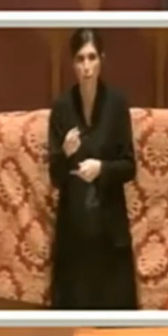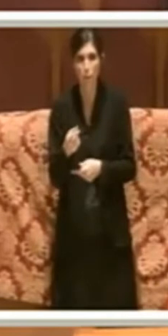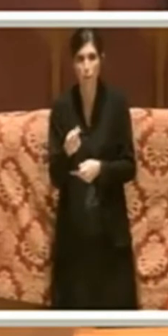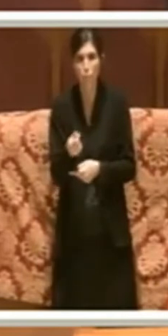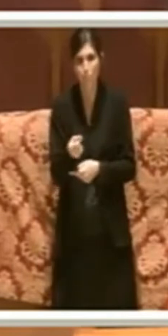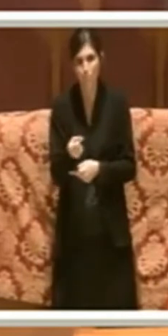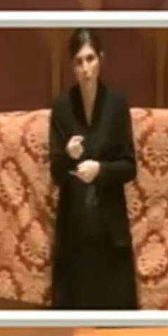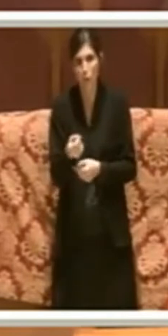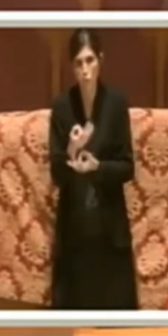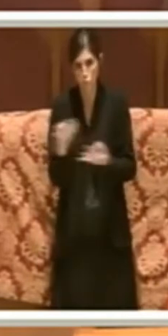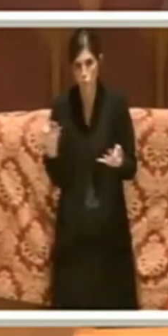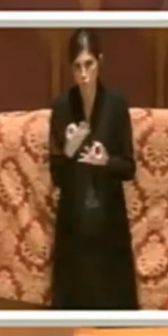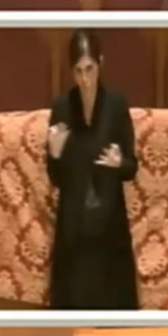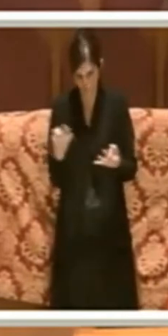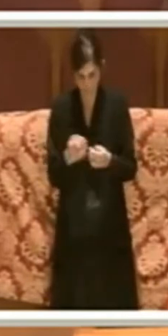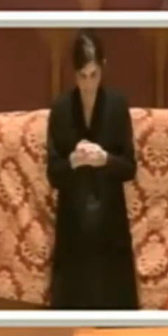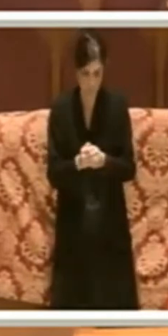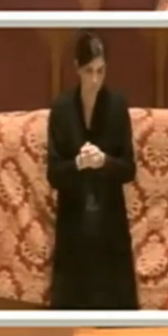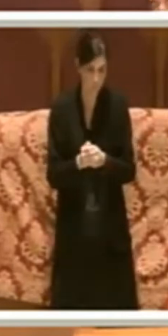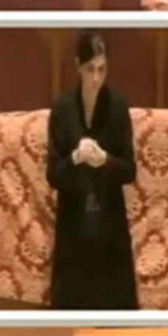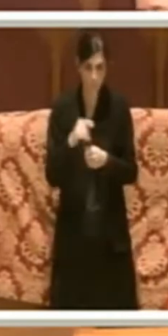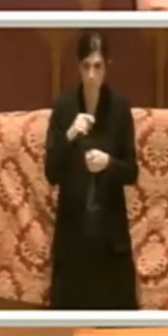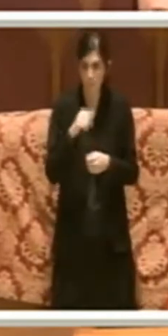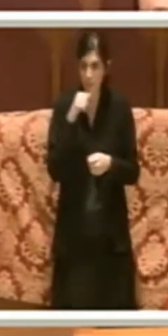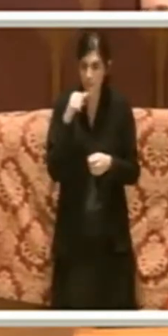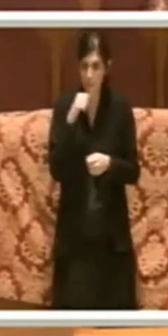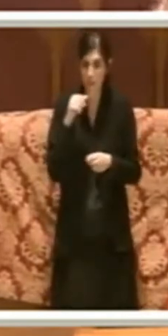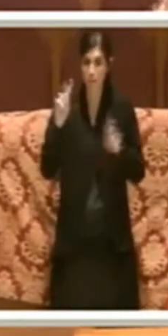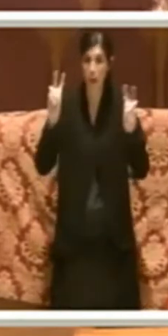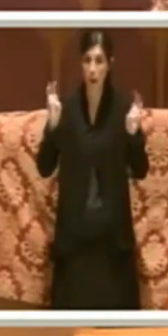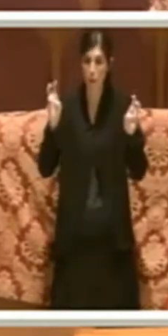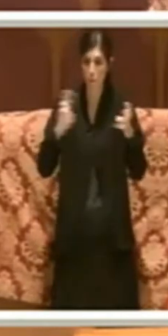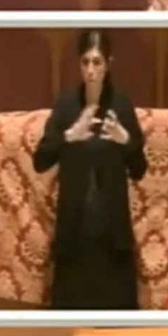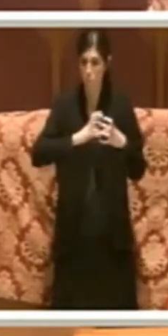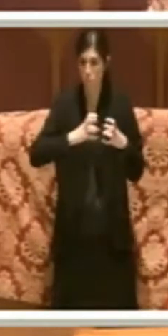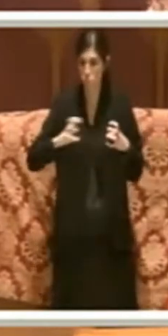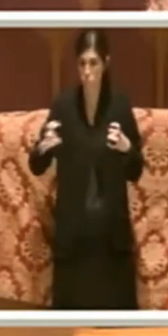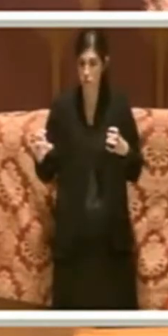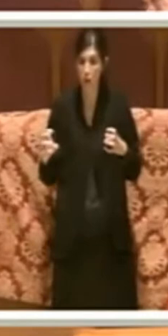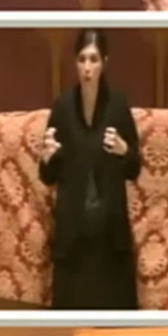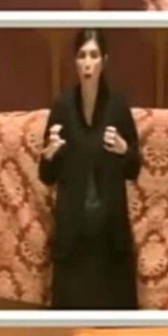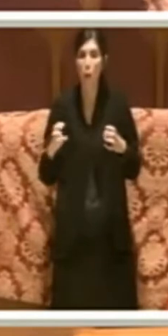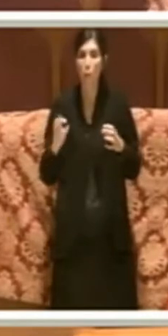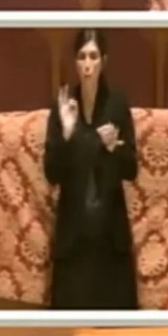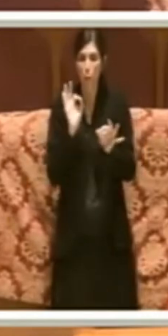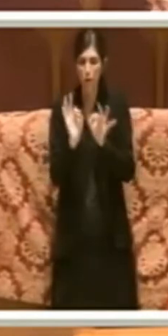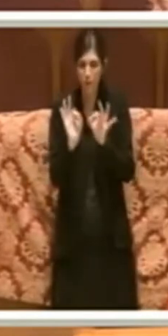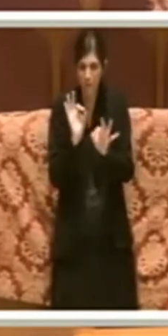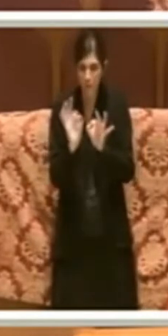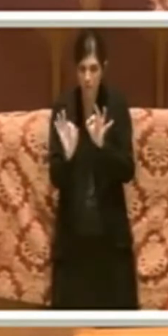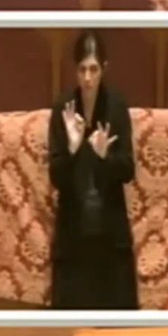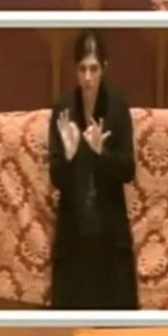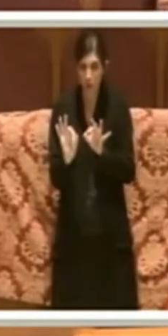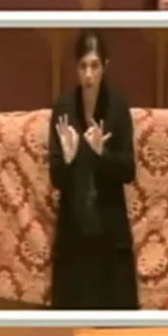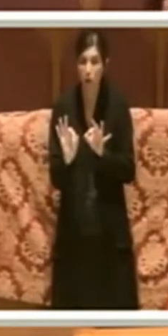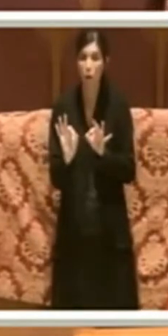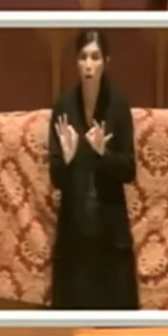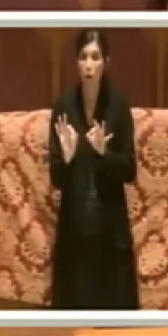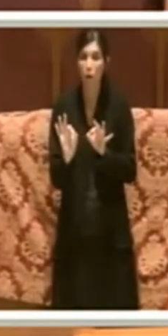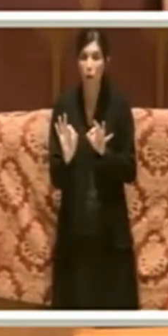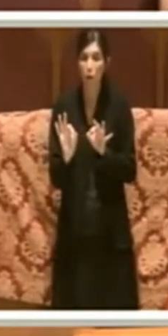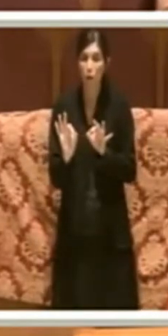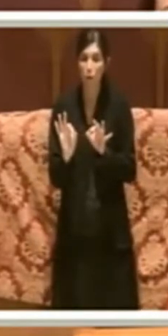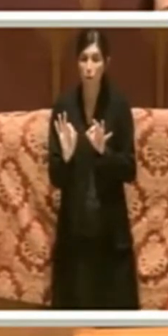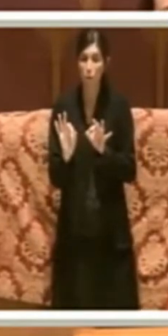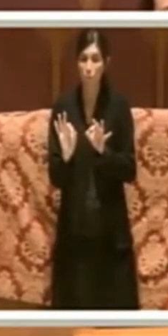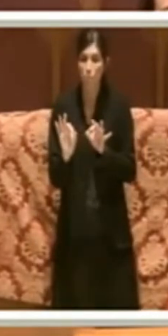essere l'occasione per parlare ovviamente di tante cose, di tanti argomenti, delle criticità, va tutto bene. Però